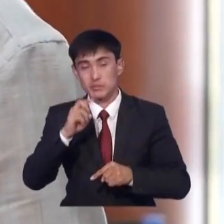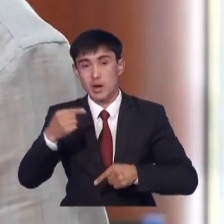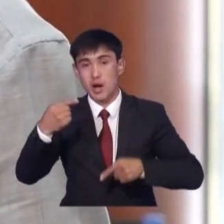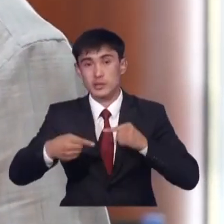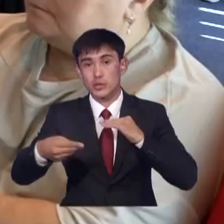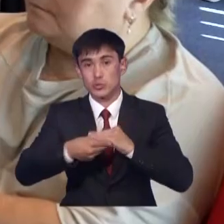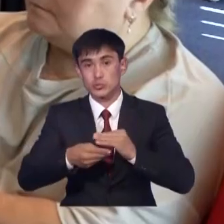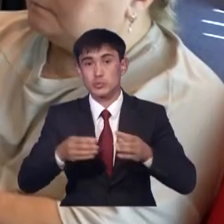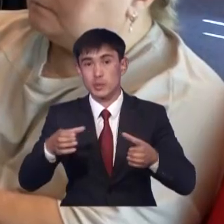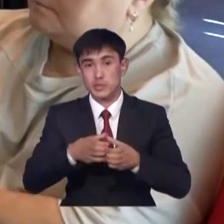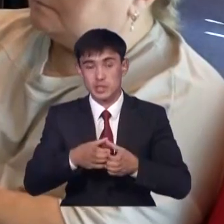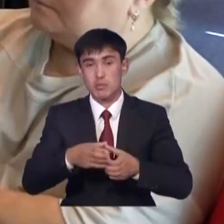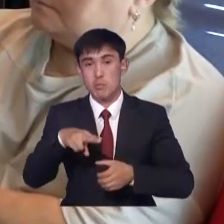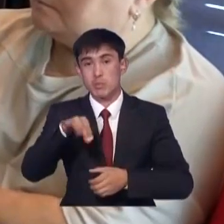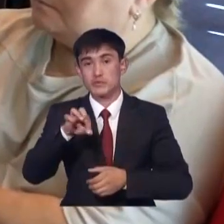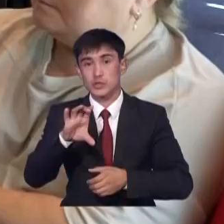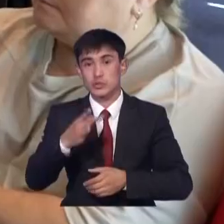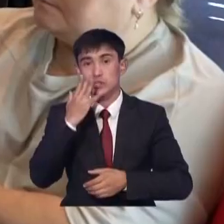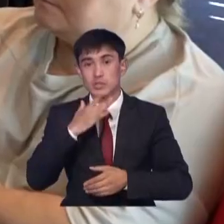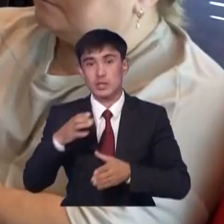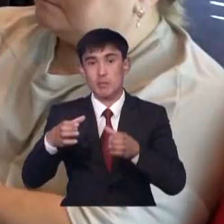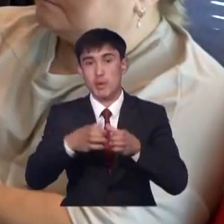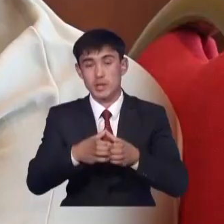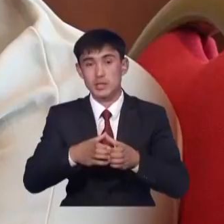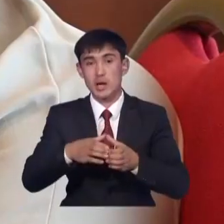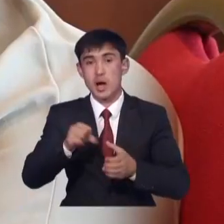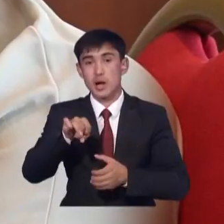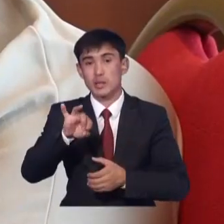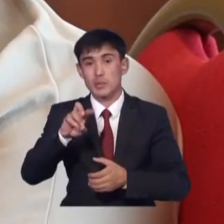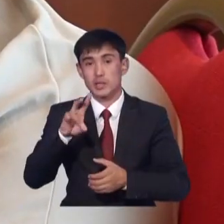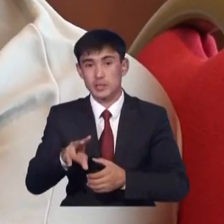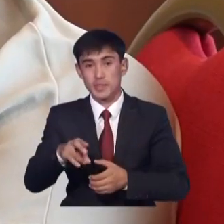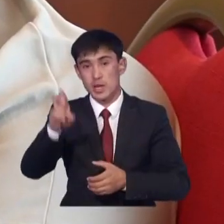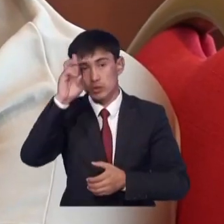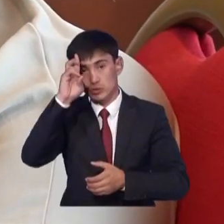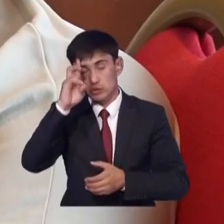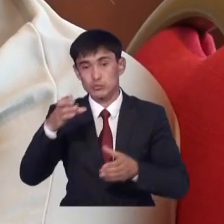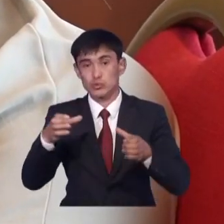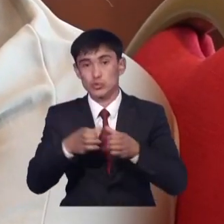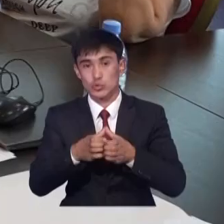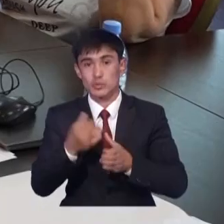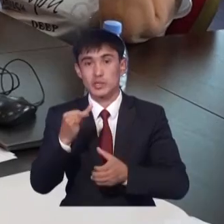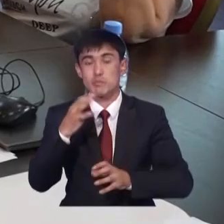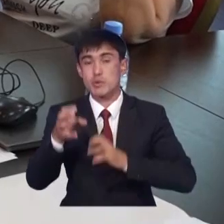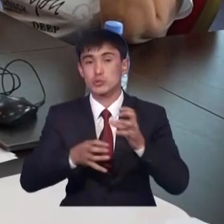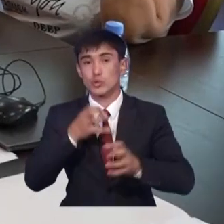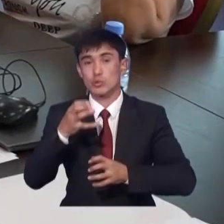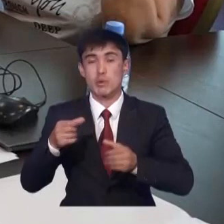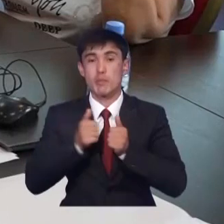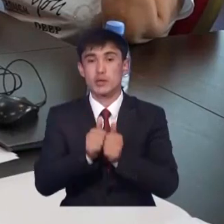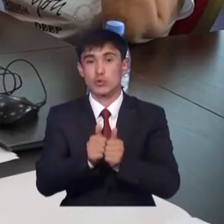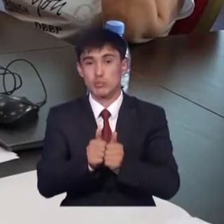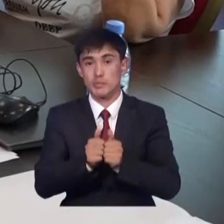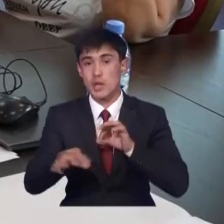государственными антикоррупционными комитетами, профсоюзами, Национальной палатой предпринимателей Атамекен, государственными структурами и